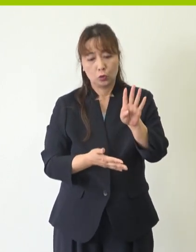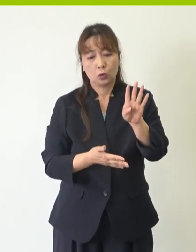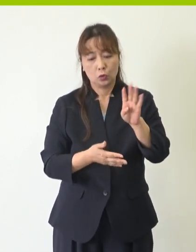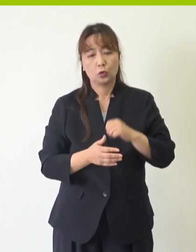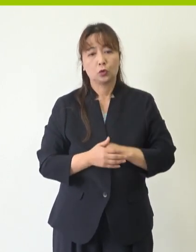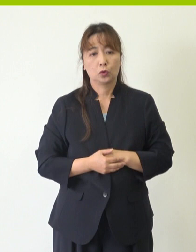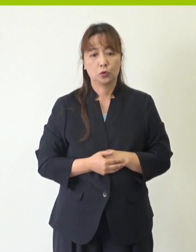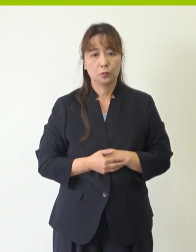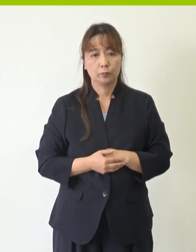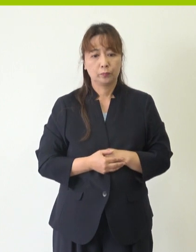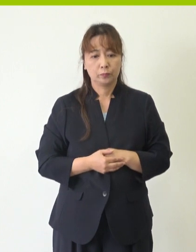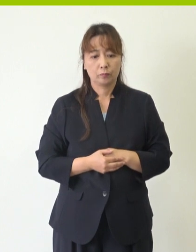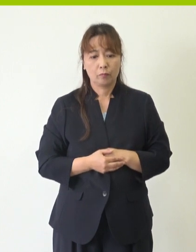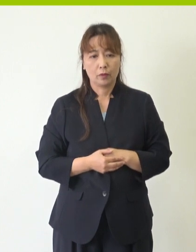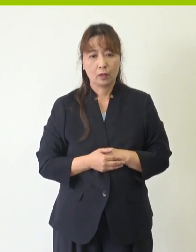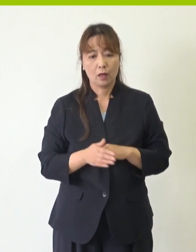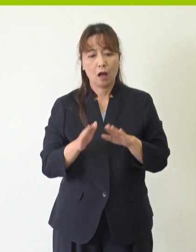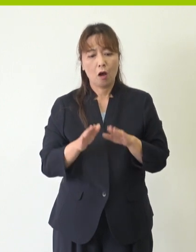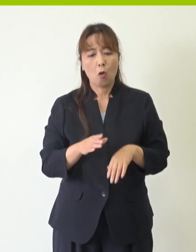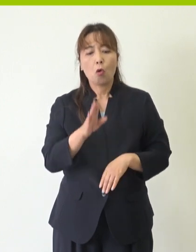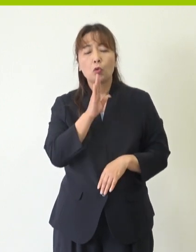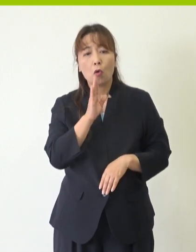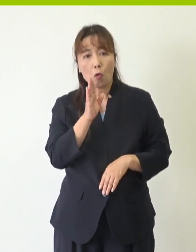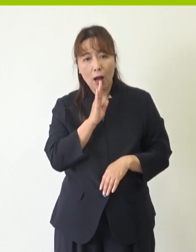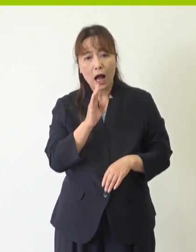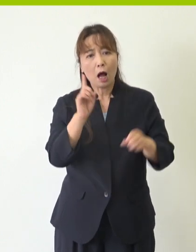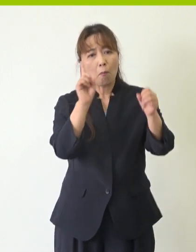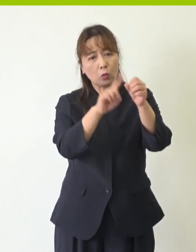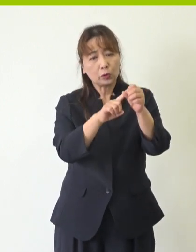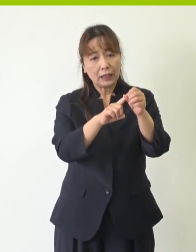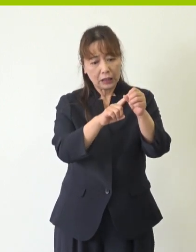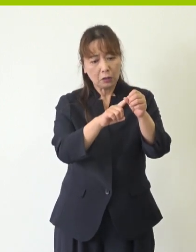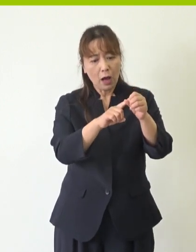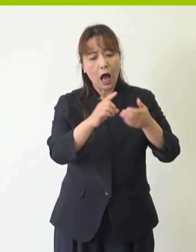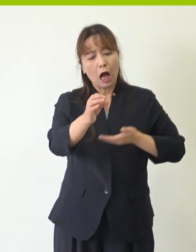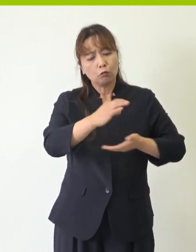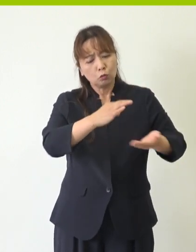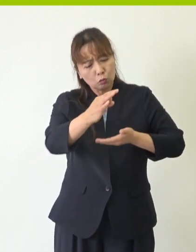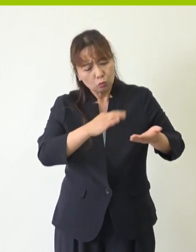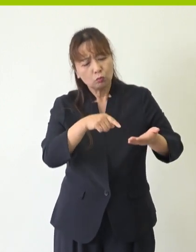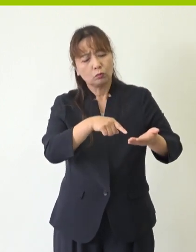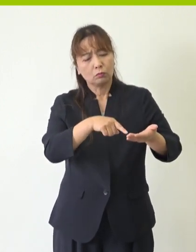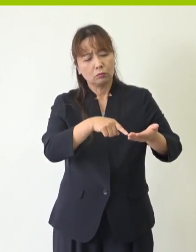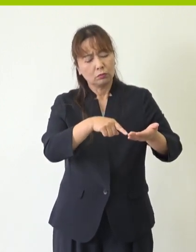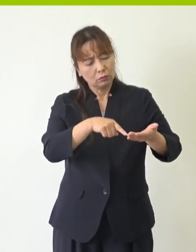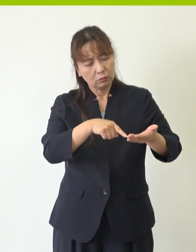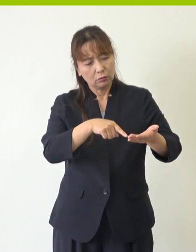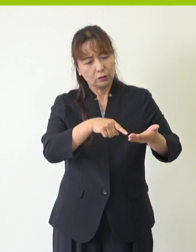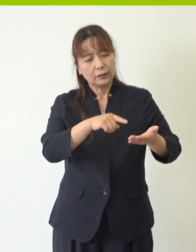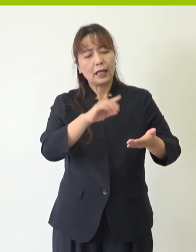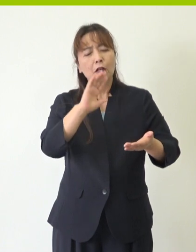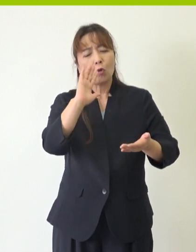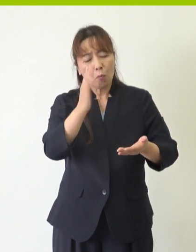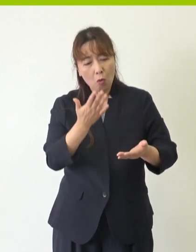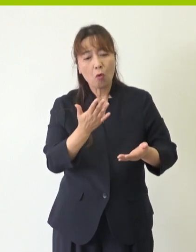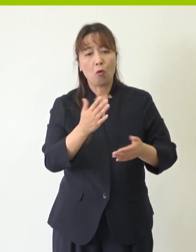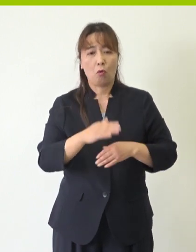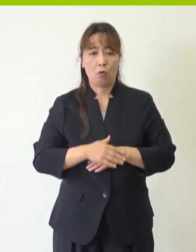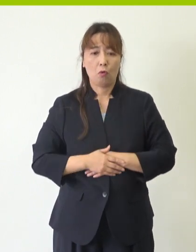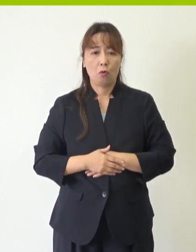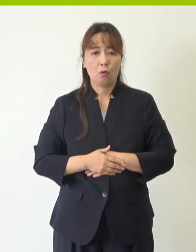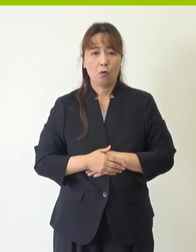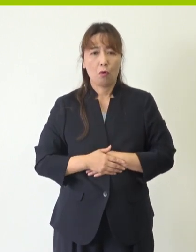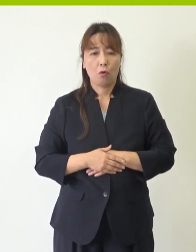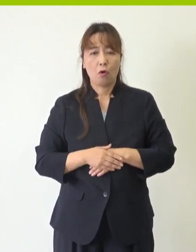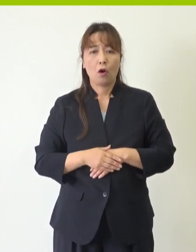ペットショップの方々があの本来であれば販売ということ2あの相反する部分があるあろう